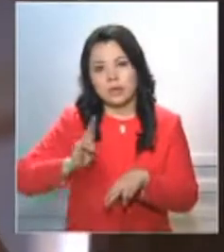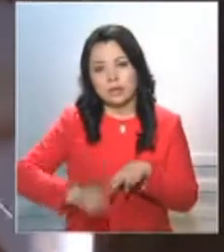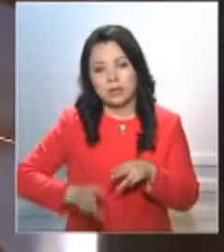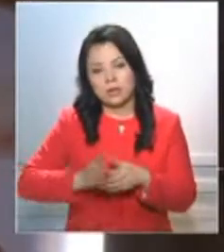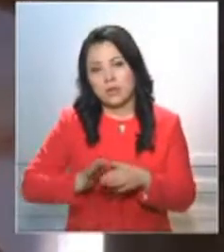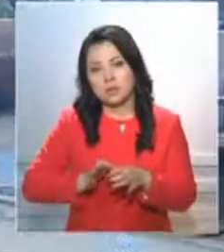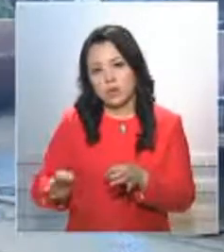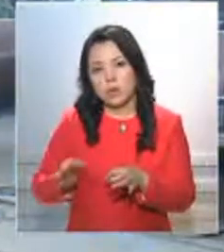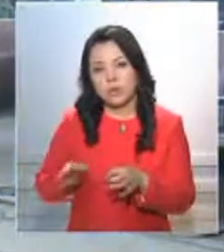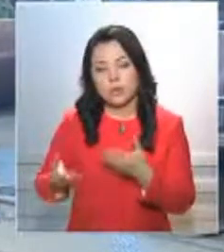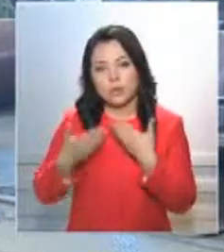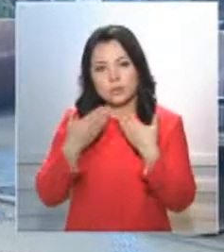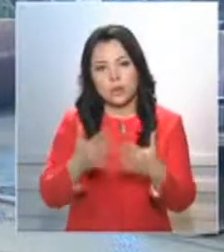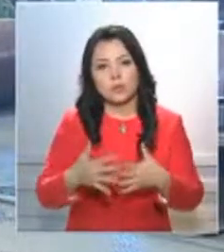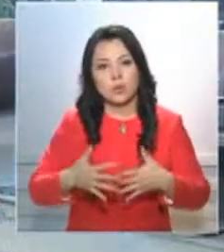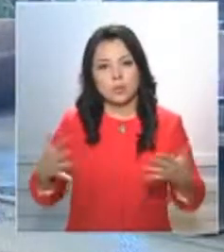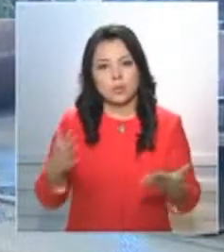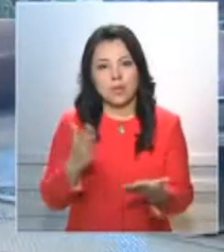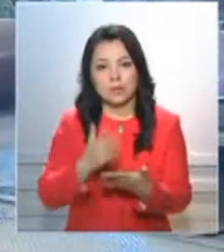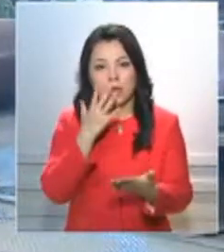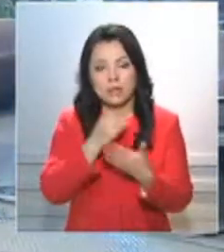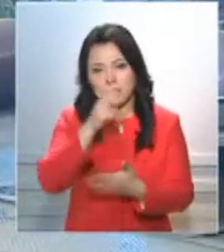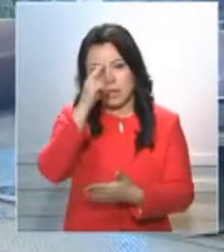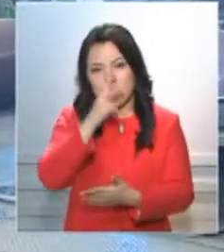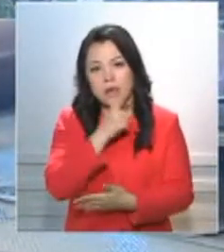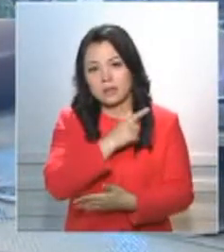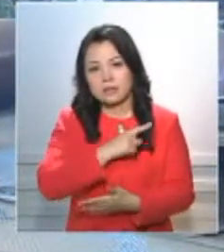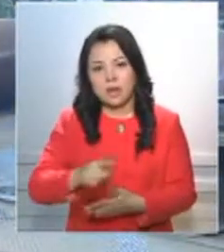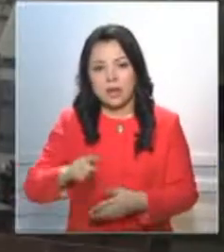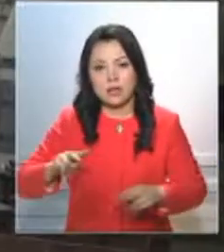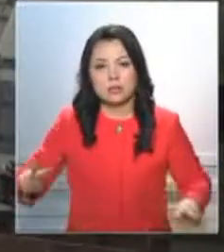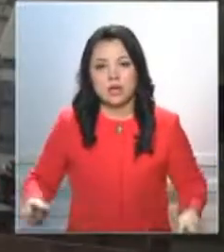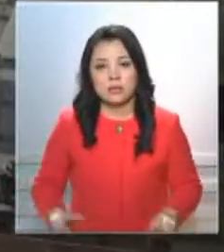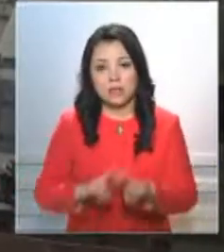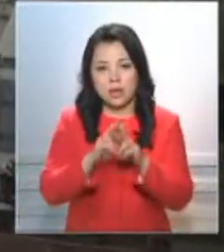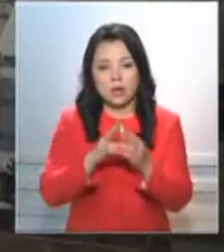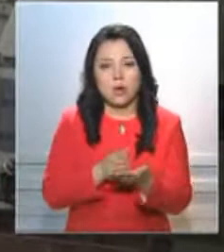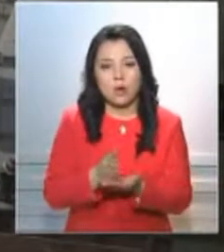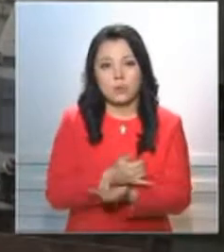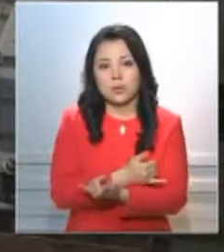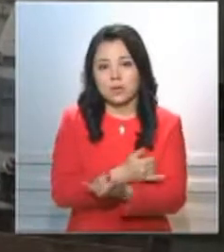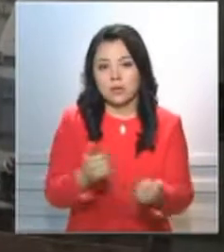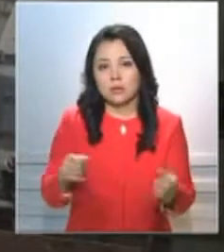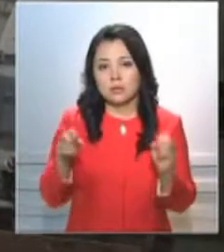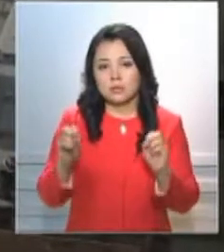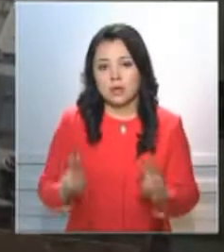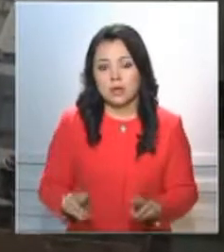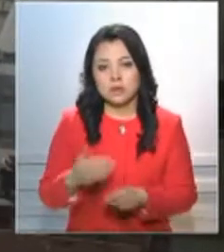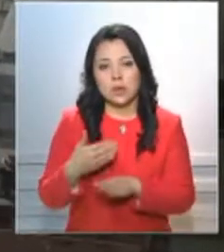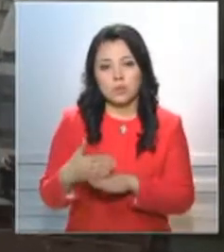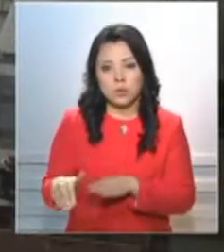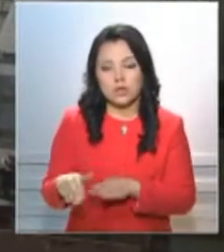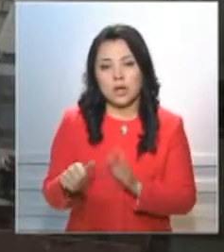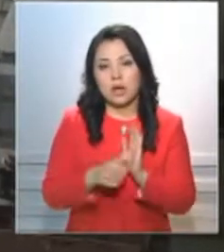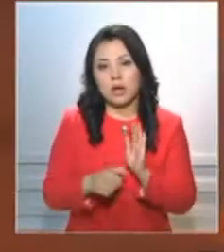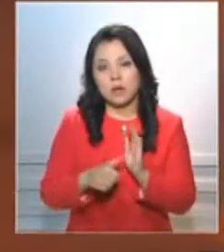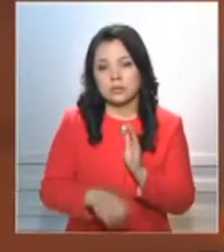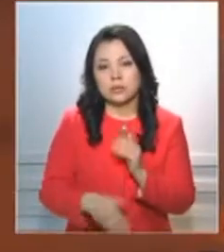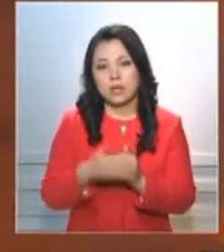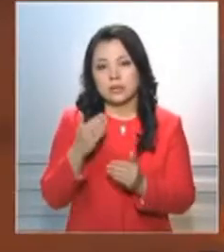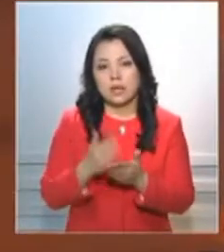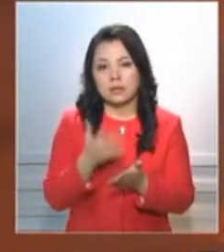түкпір-түкпірінен сұраныс көп. Айталық, алдағы 2 ай ішінде кәсіпорын Астана қаласының коммуналдық жүйесі үшін құбыр бөлшектерінің 600 данасын жасау